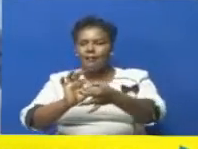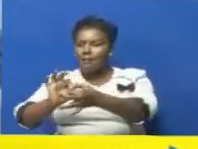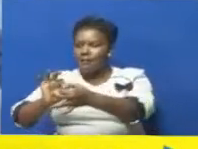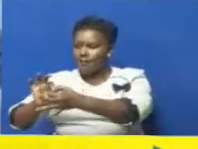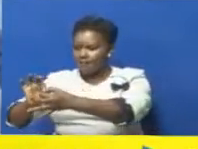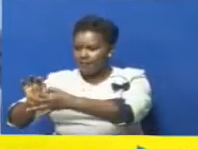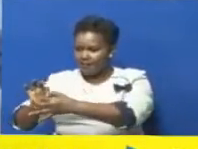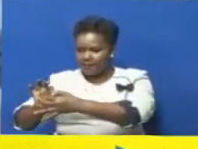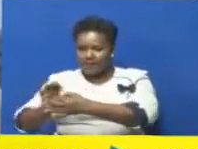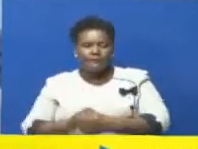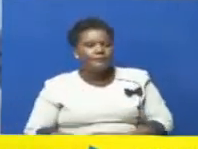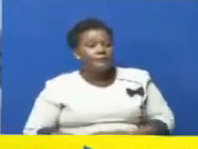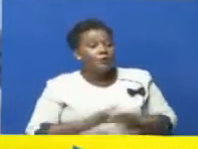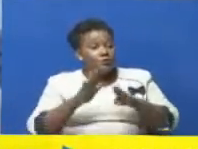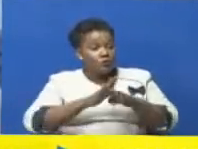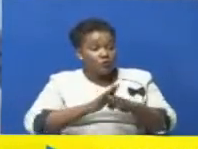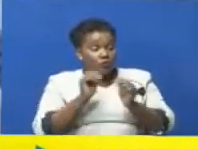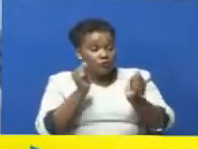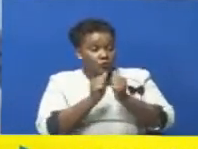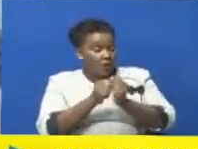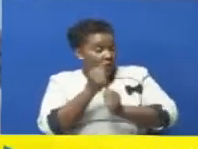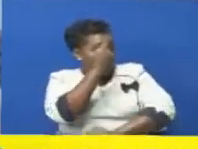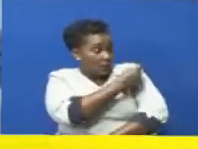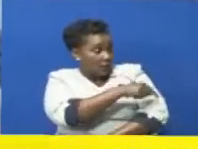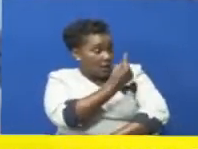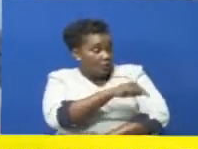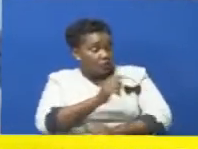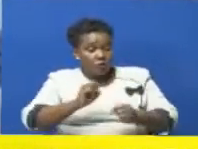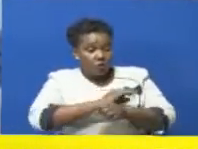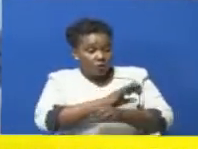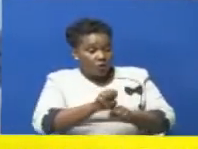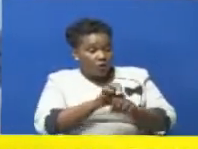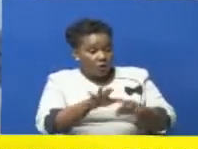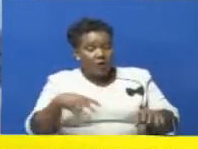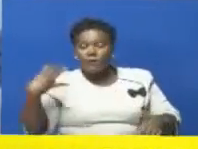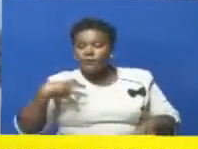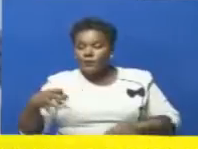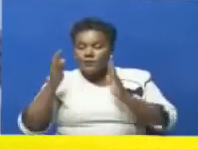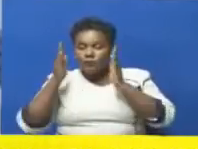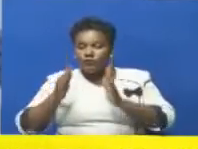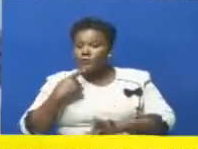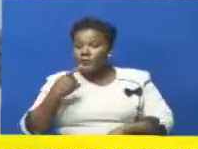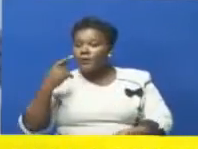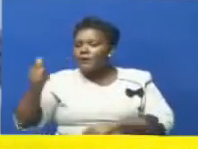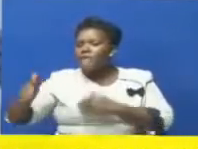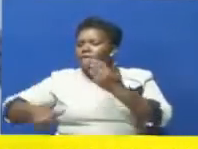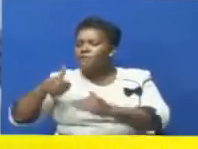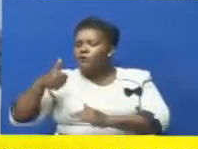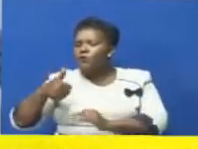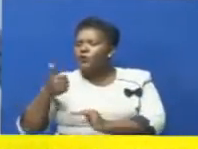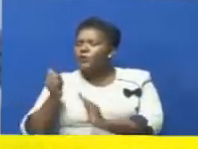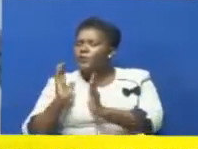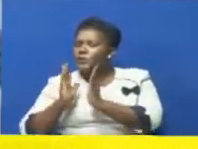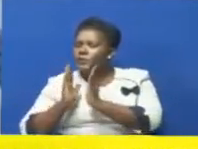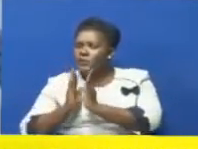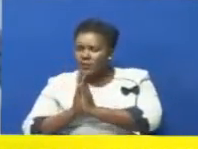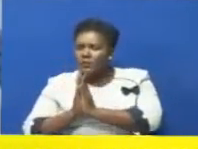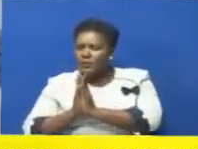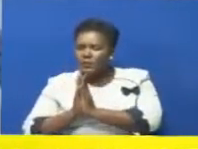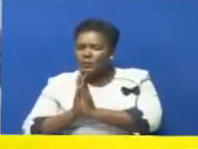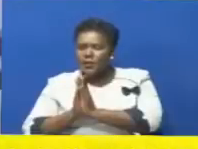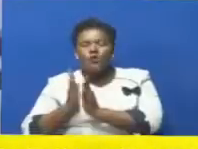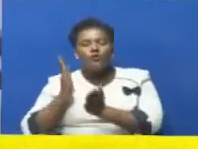Kuhusu suala la chanjo na uviko 19, Waziri Mkuu Majaliwa amesema viongozi wa dini wamekuwa mstari wa mbele katika kuhamasisha